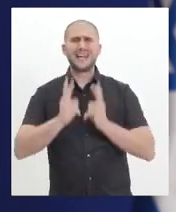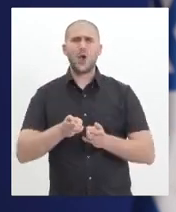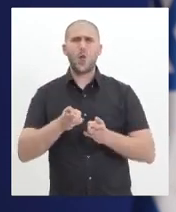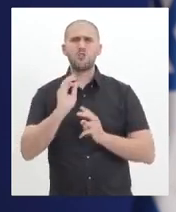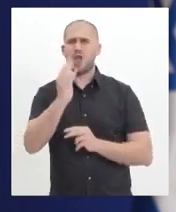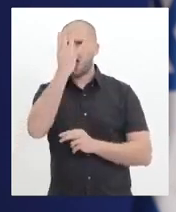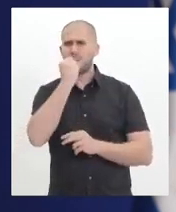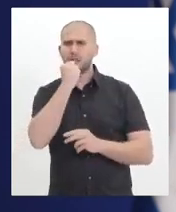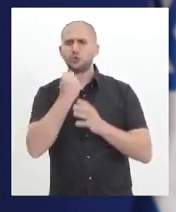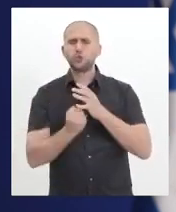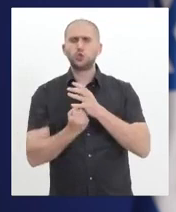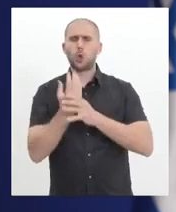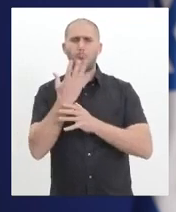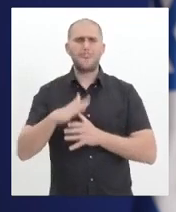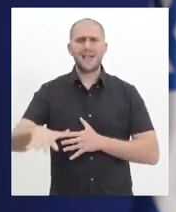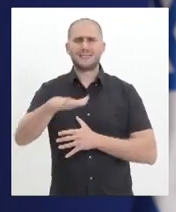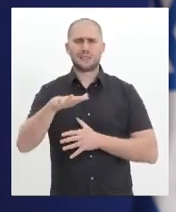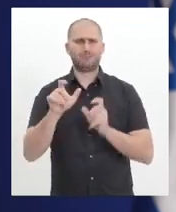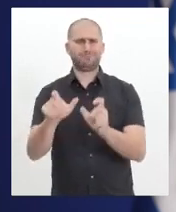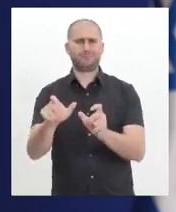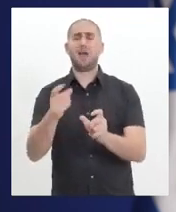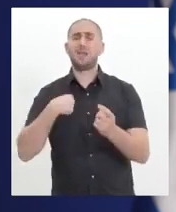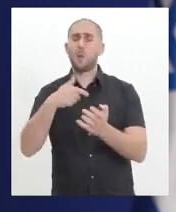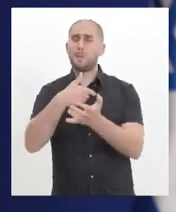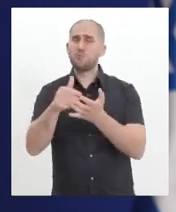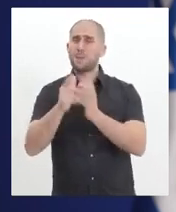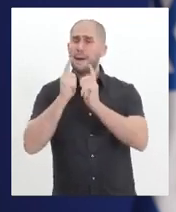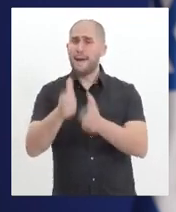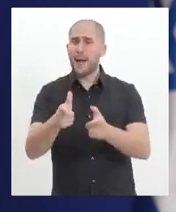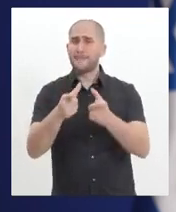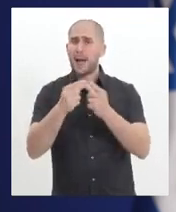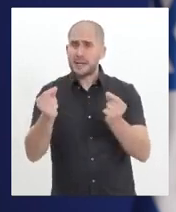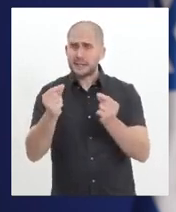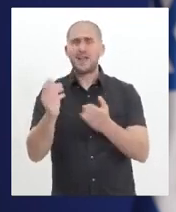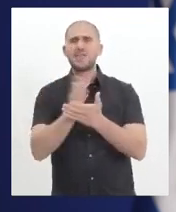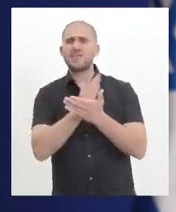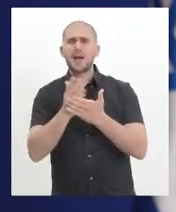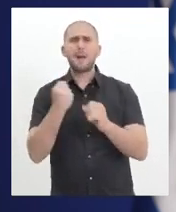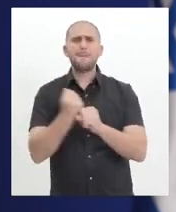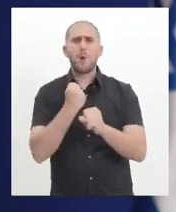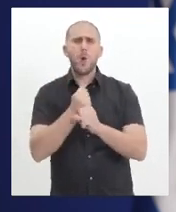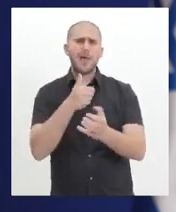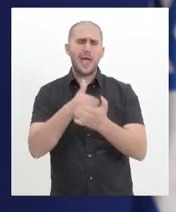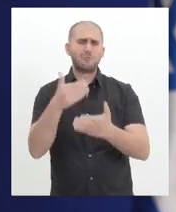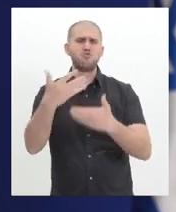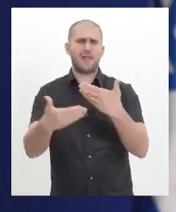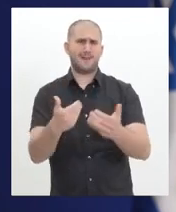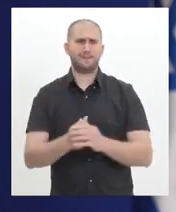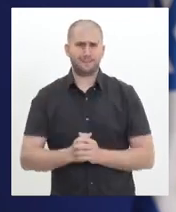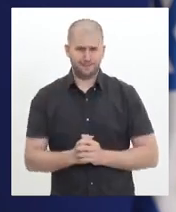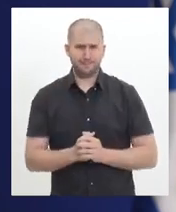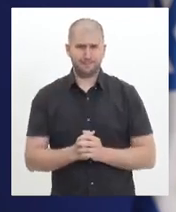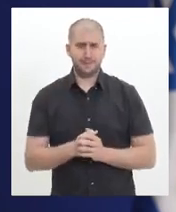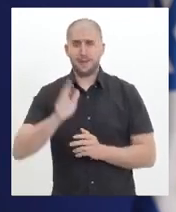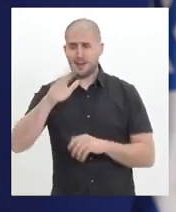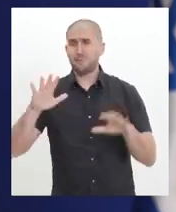חמאס להשתקם במרחב אנחנו ממשיכים להילחם בעזה ונערכים לפעולות בהמשך